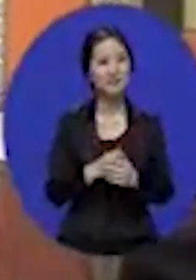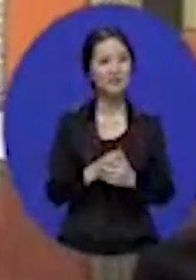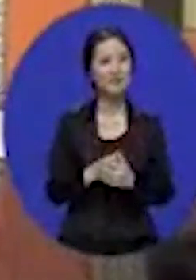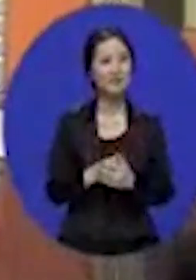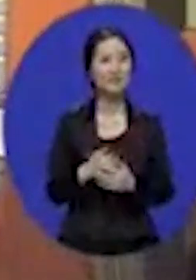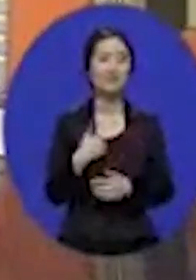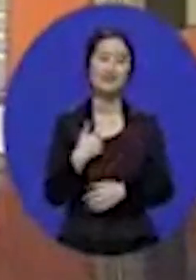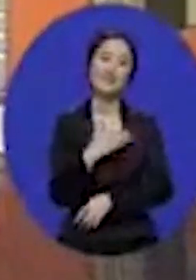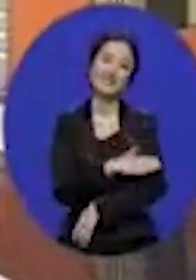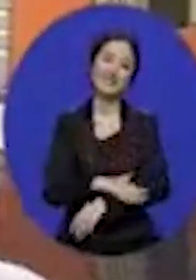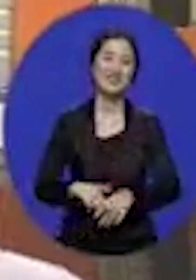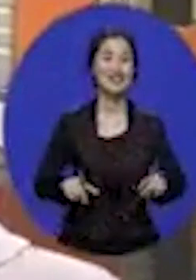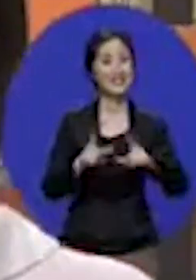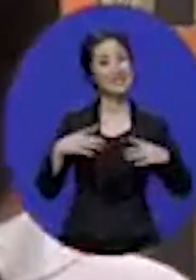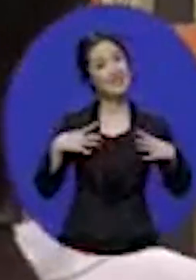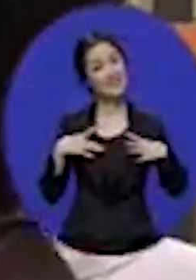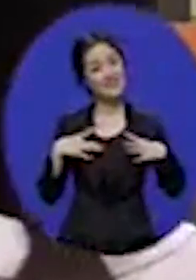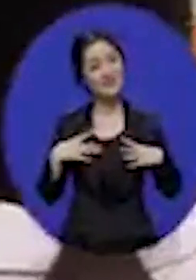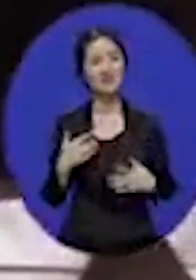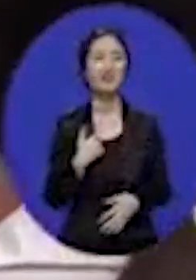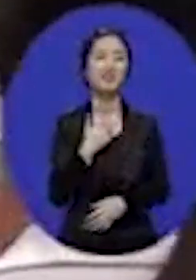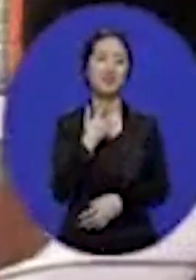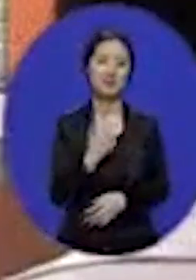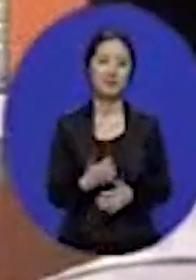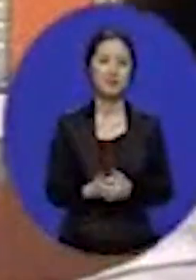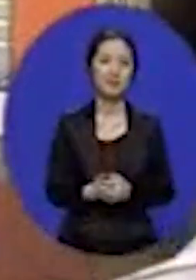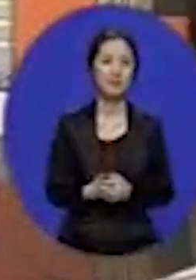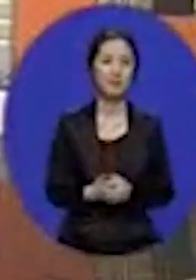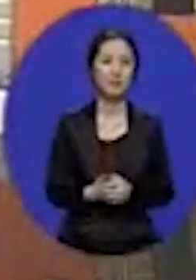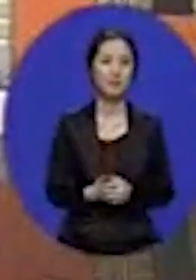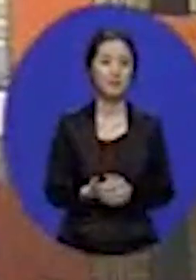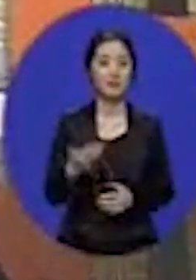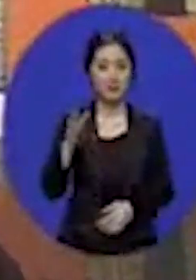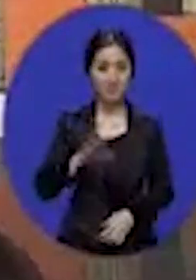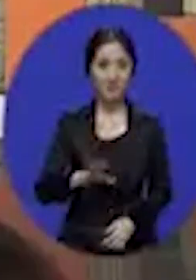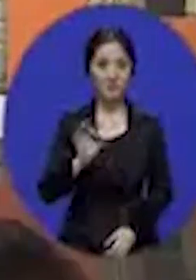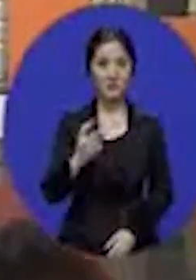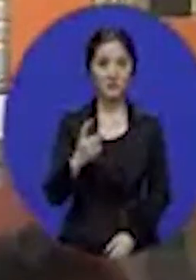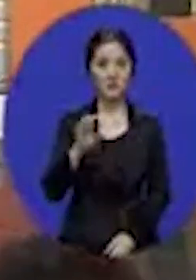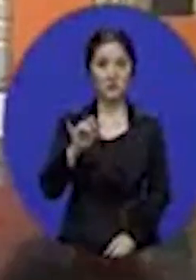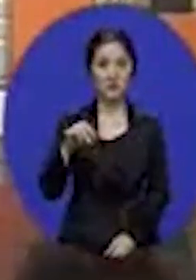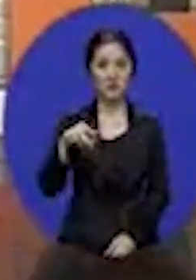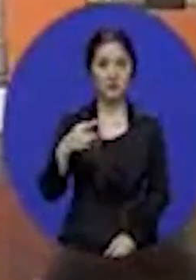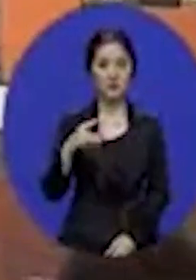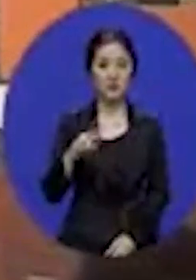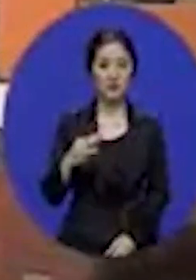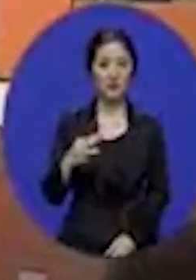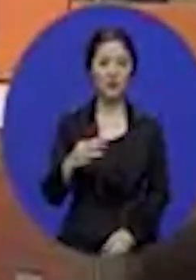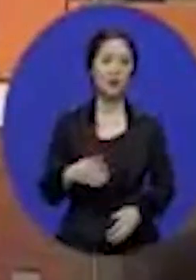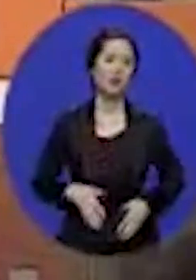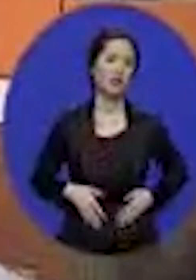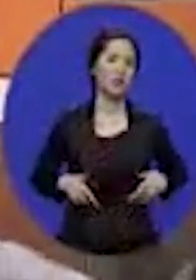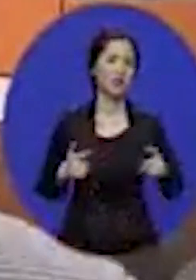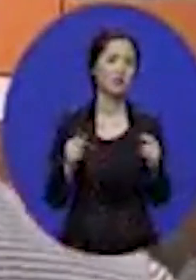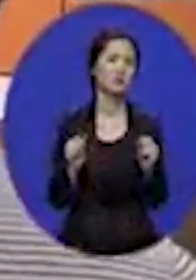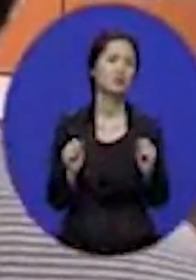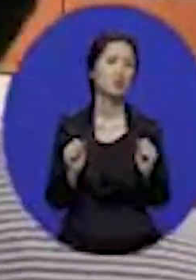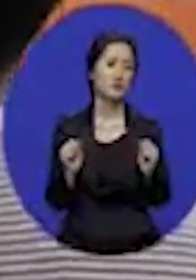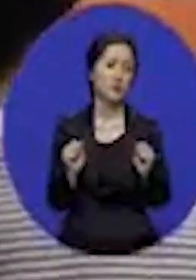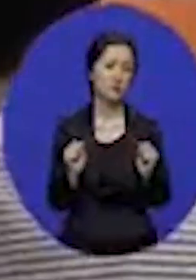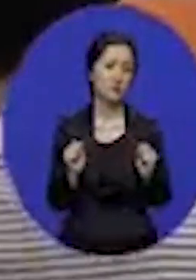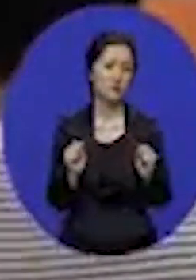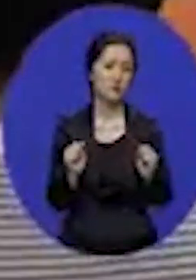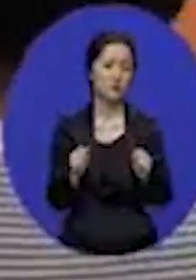나 이렇게 우아하게 살아 이렇게 자랑하고 막 이랬거든요. 근데 오피스텔이요 난방이 잘 안 되는 거야. 얼마나